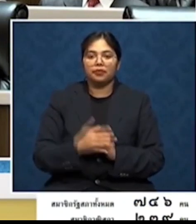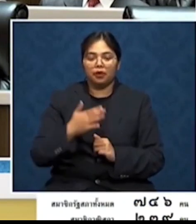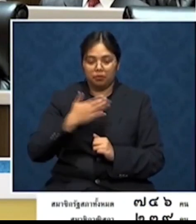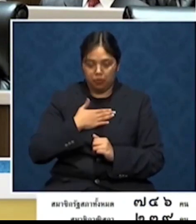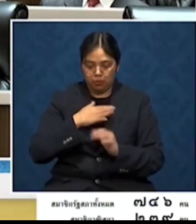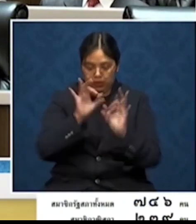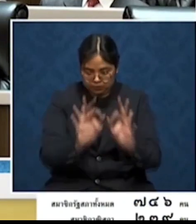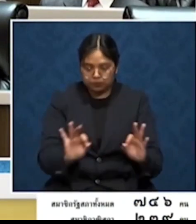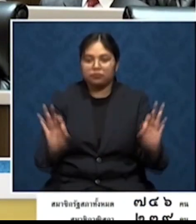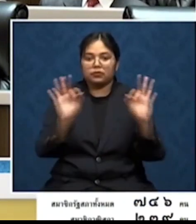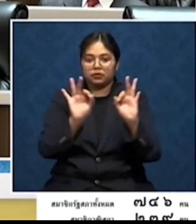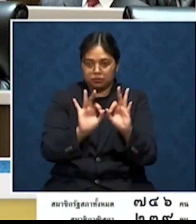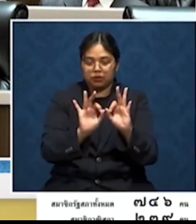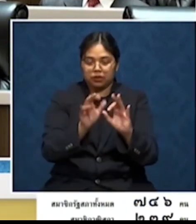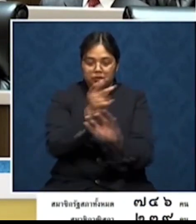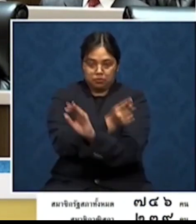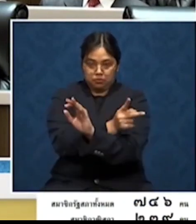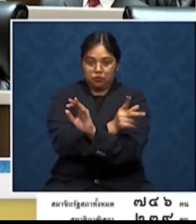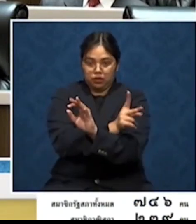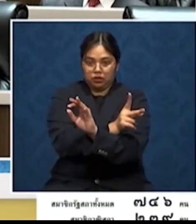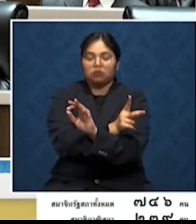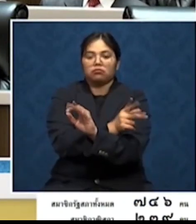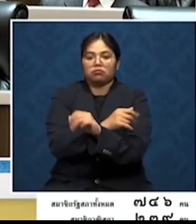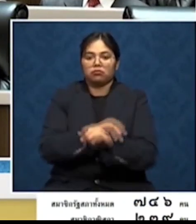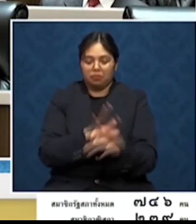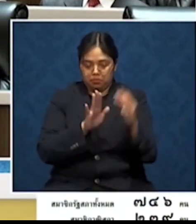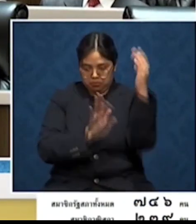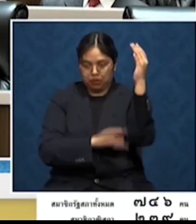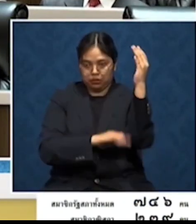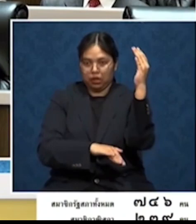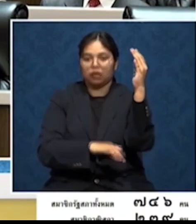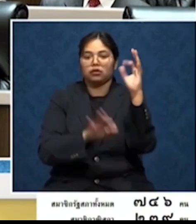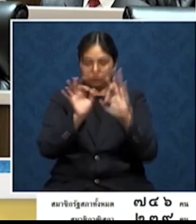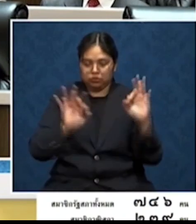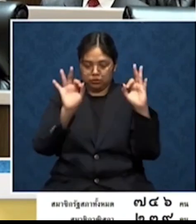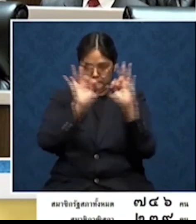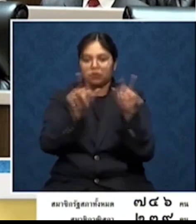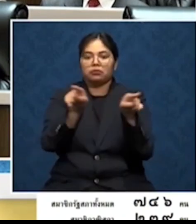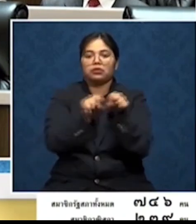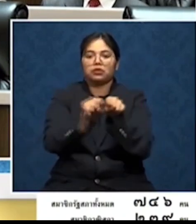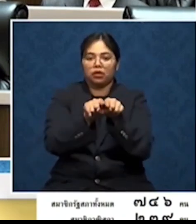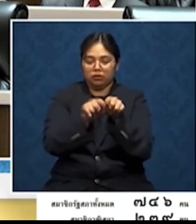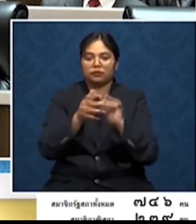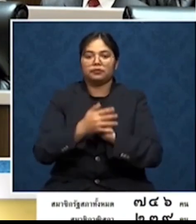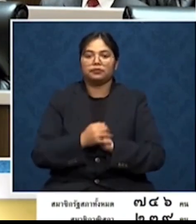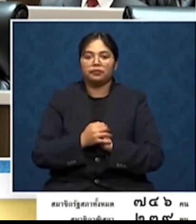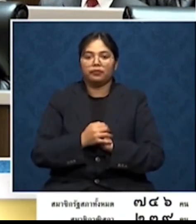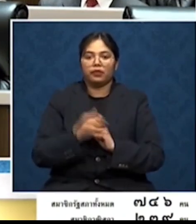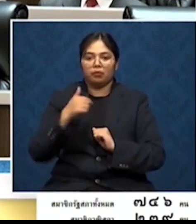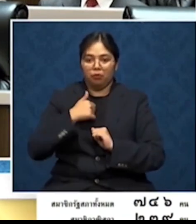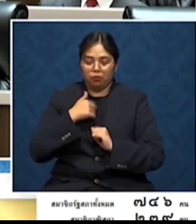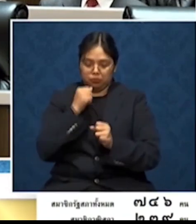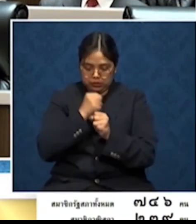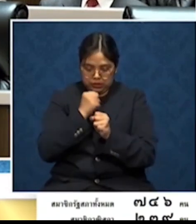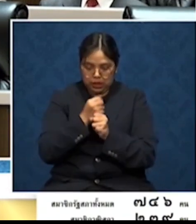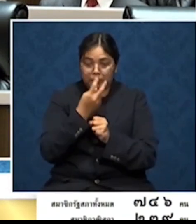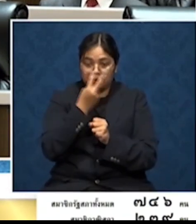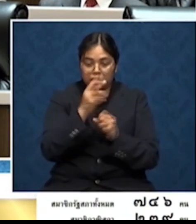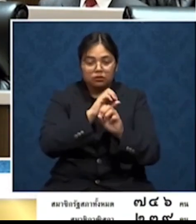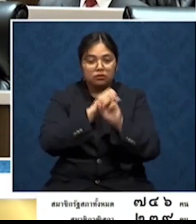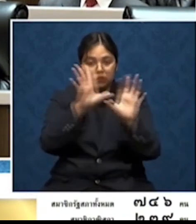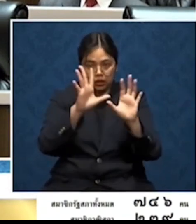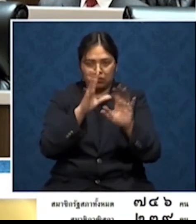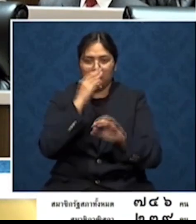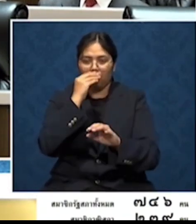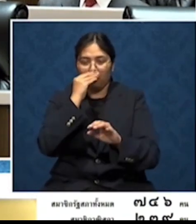ผมให้คามสำคญครับแคจไภูเกีรกับภาทไทยผมวาการทำเป็สงพี่สูตรได้ดีกวาคำพู